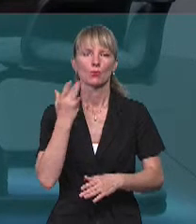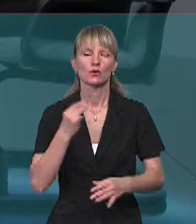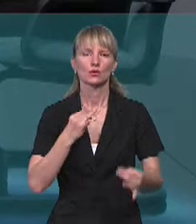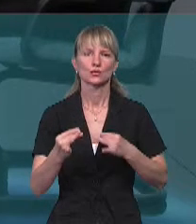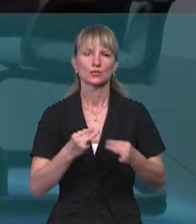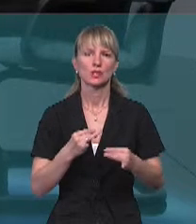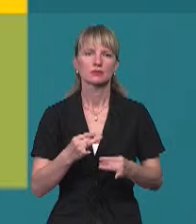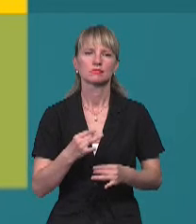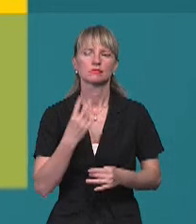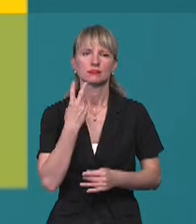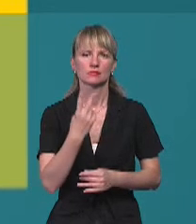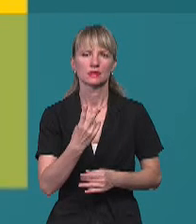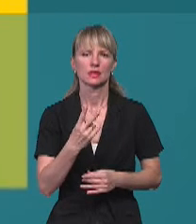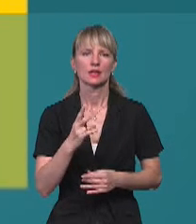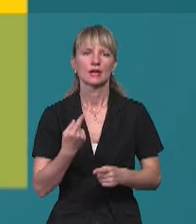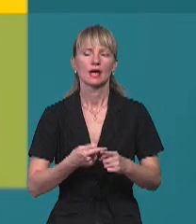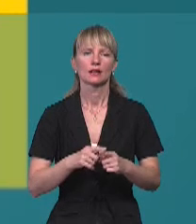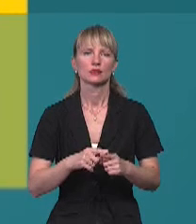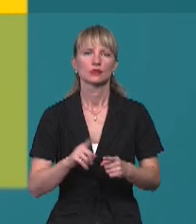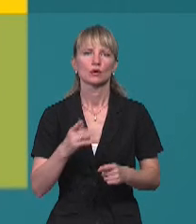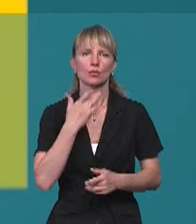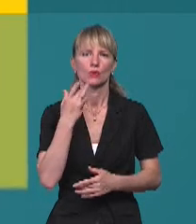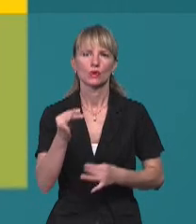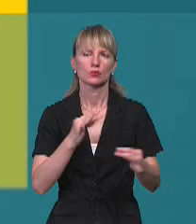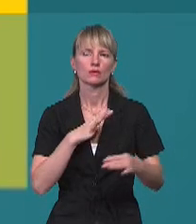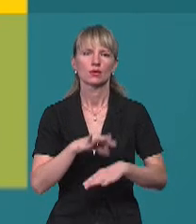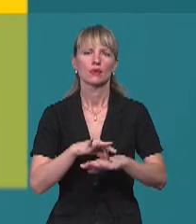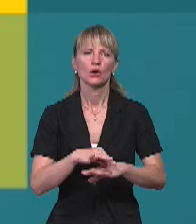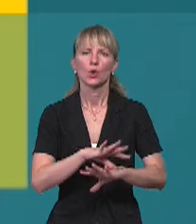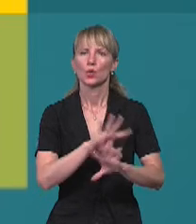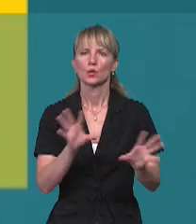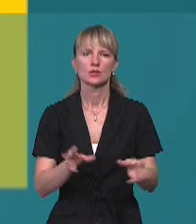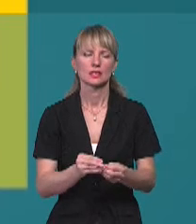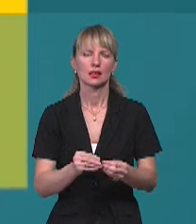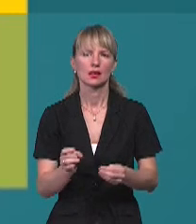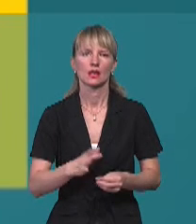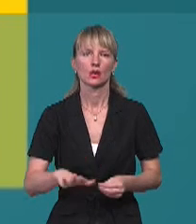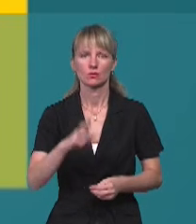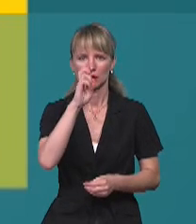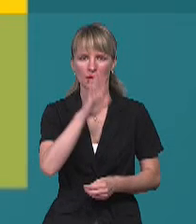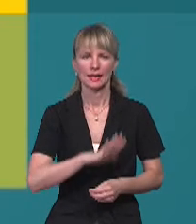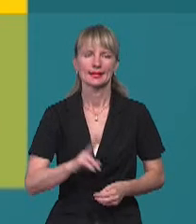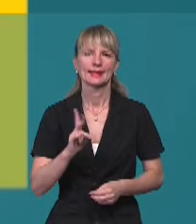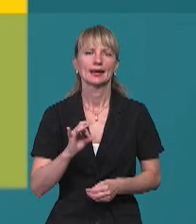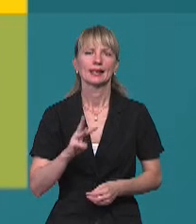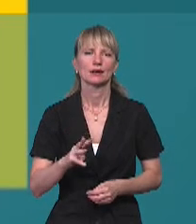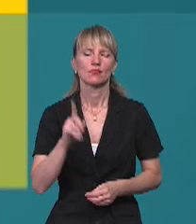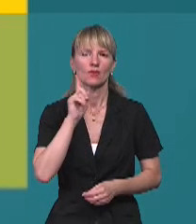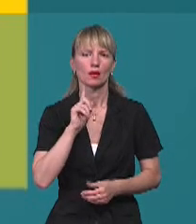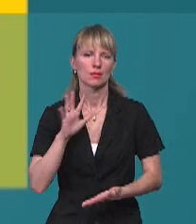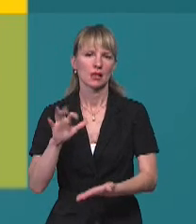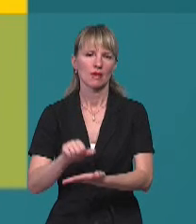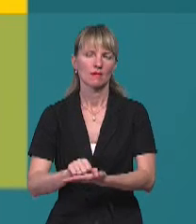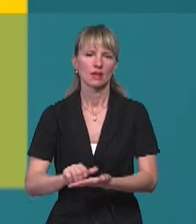консультацій. Ми можемо бачити на цій інфографіці, що публічні консультації були проведені майже в усіх регіонах країни, крім тимчасово